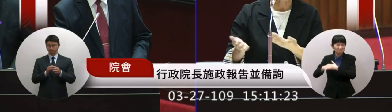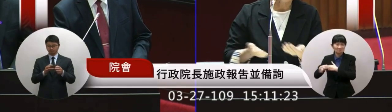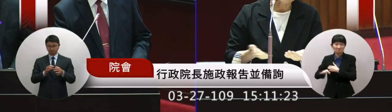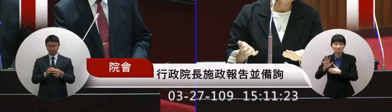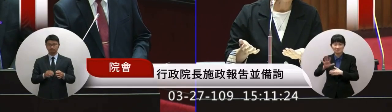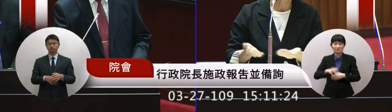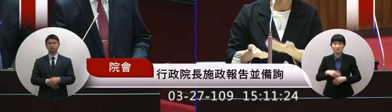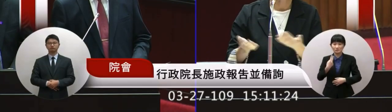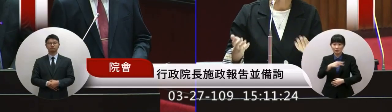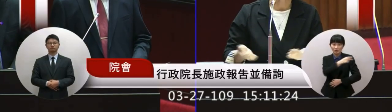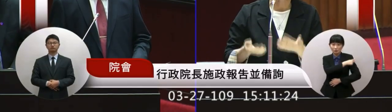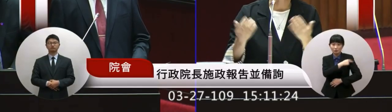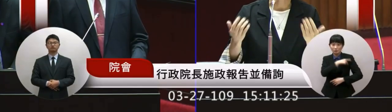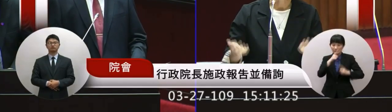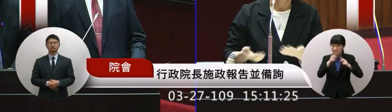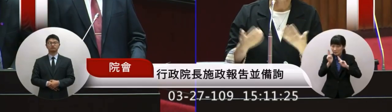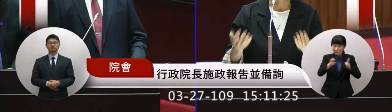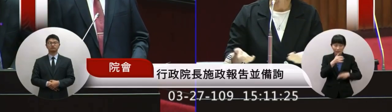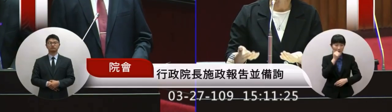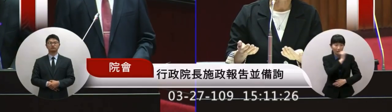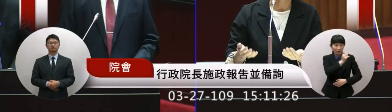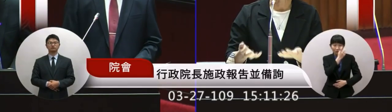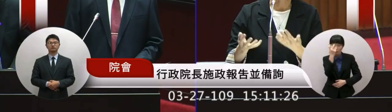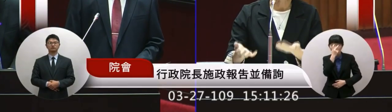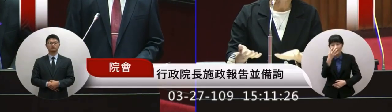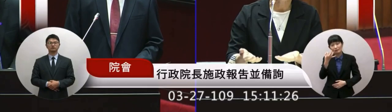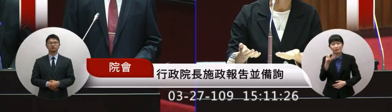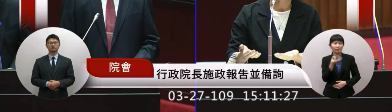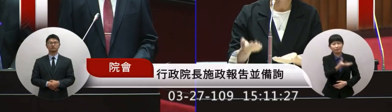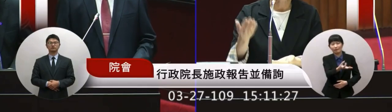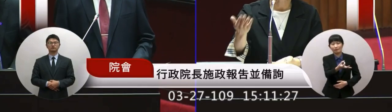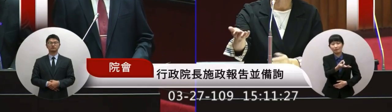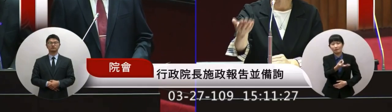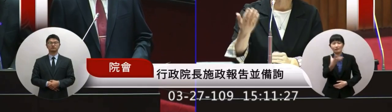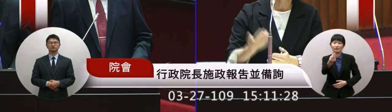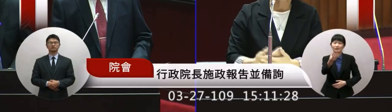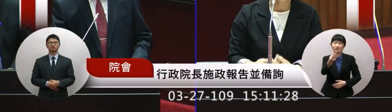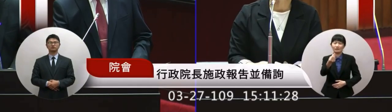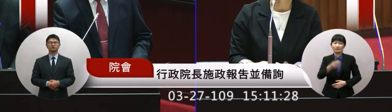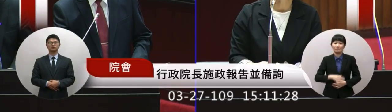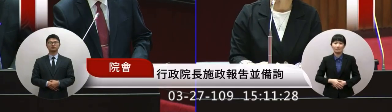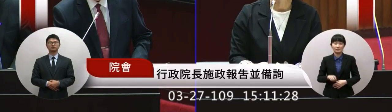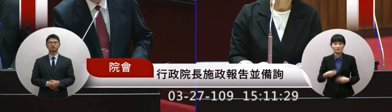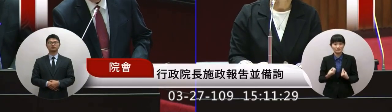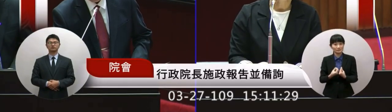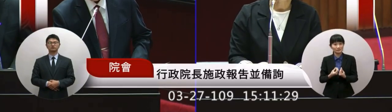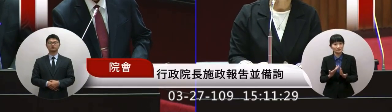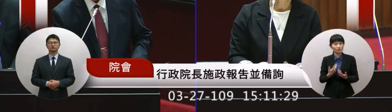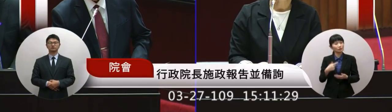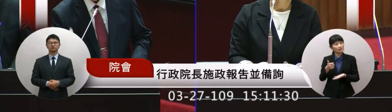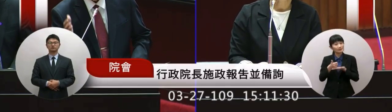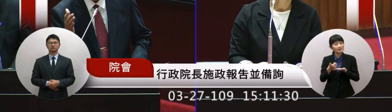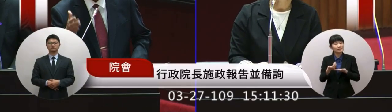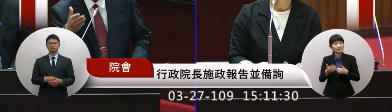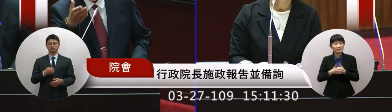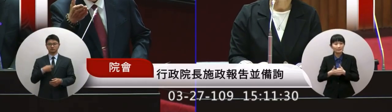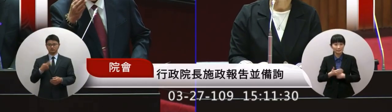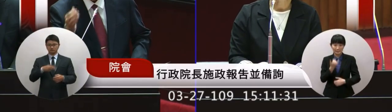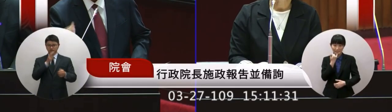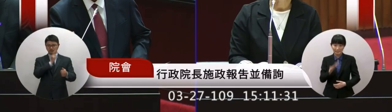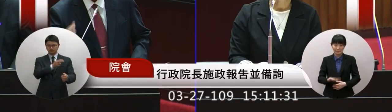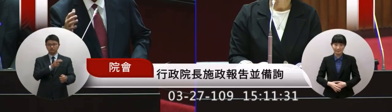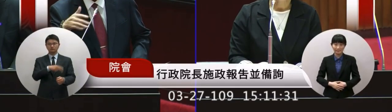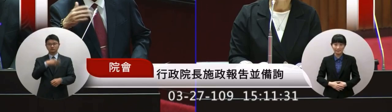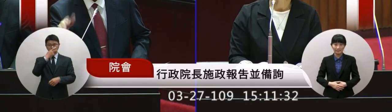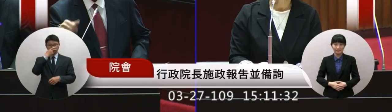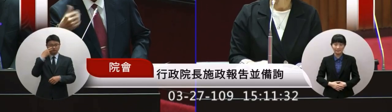巡守人力目前也没有预算的编列。那这个部分是不是可以？ 安尼，我请阮赖市长来个